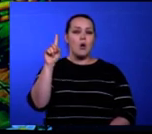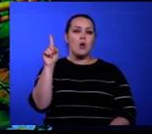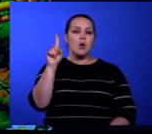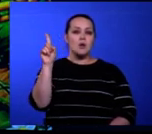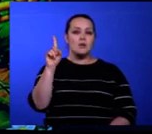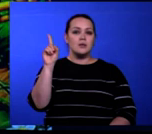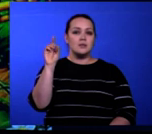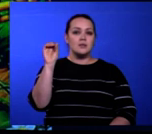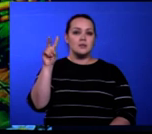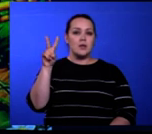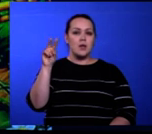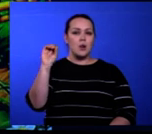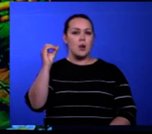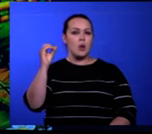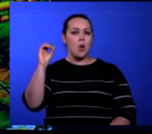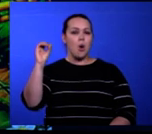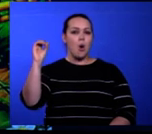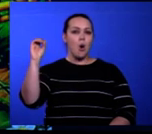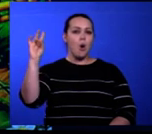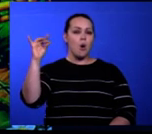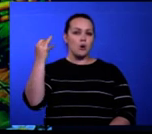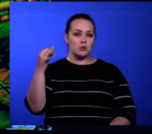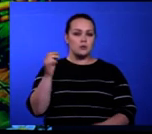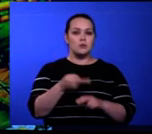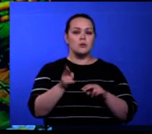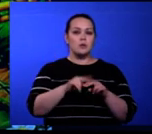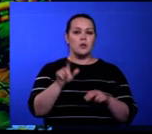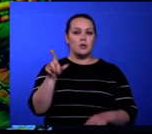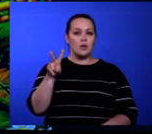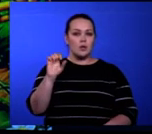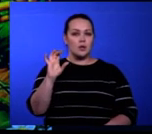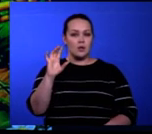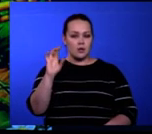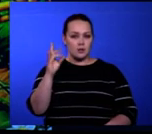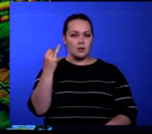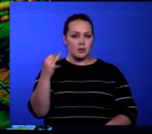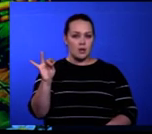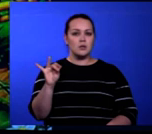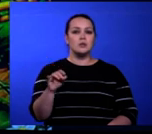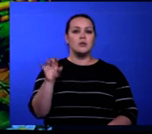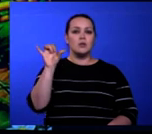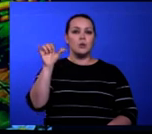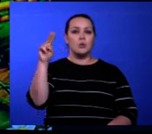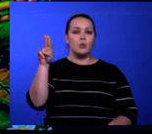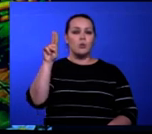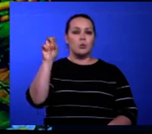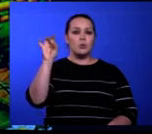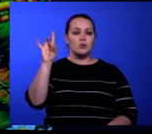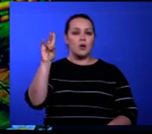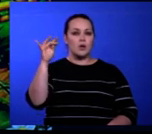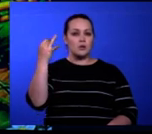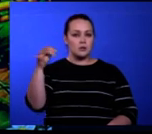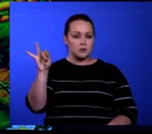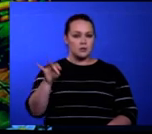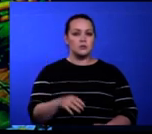Зеленый. Это гласный и в данном случае ударный. Ё, ребята, всегда ударный. Именно поэтому здесь мы и